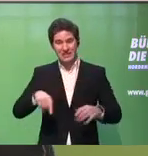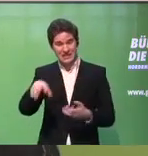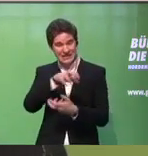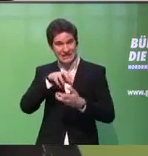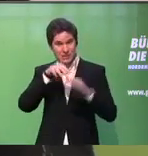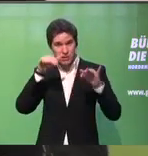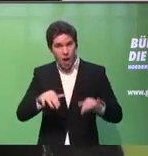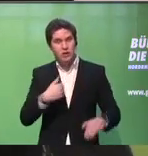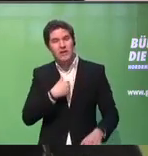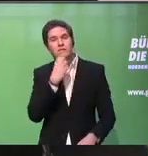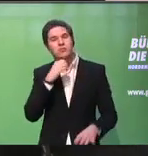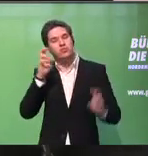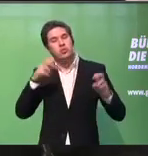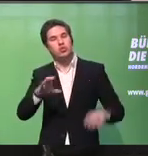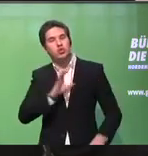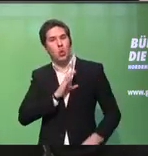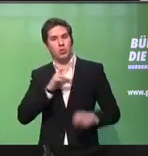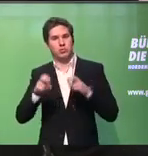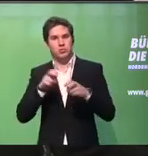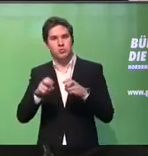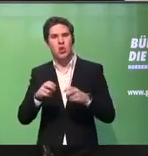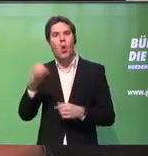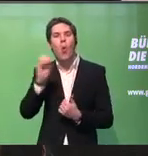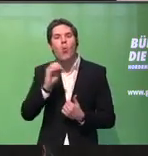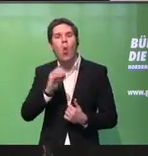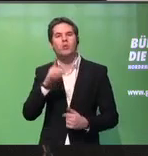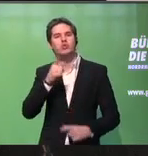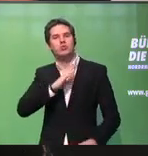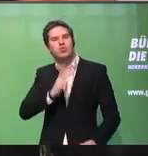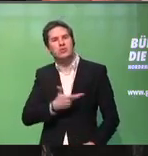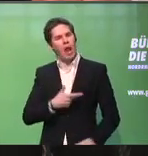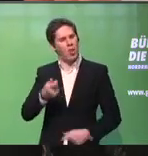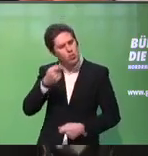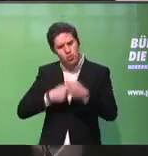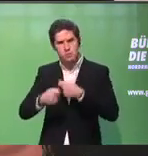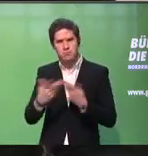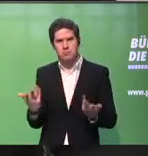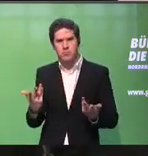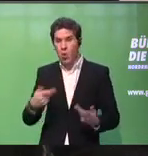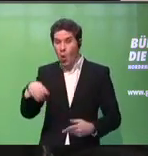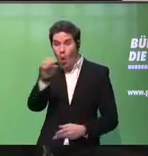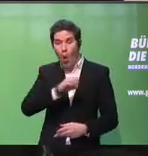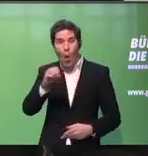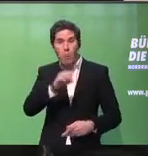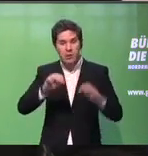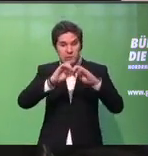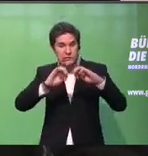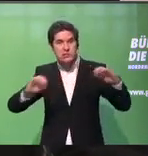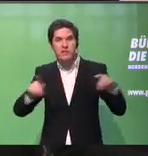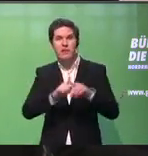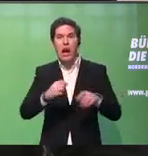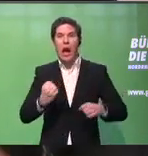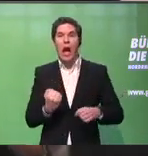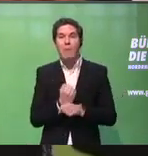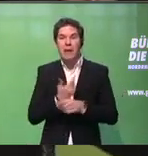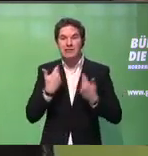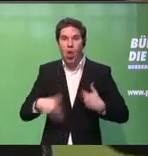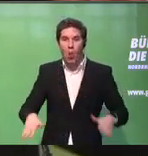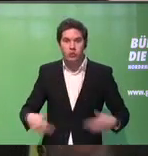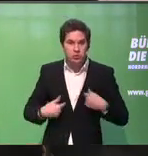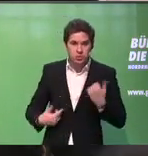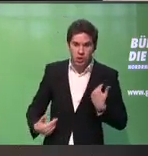und sozialen Umbau. Wir wollen nicht einfach zusehen, wie Europa auseinandergerissen wird zwischen Arbeitslosigkeit hier